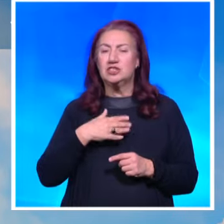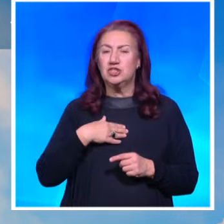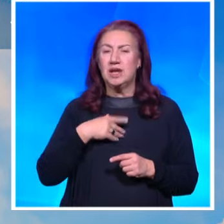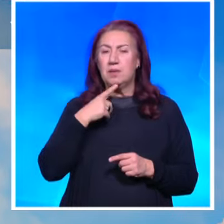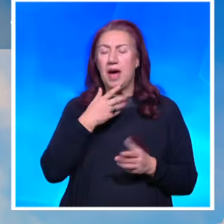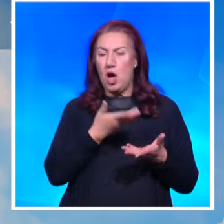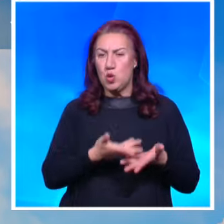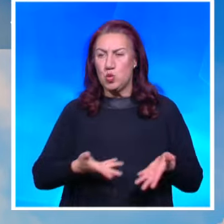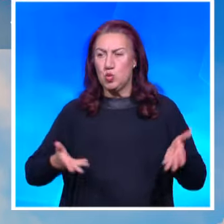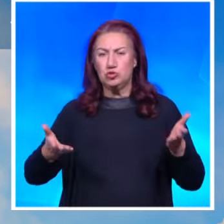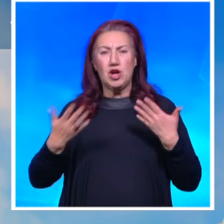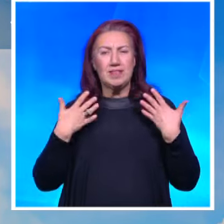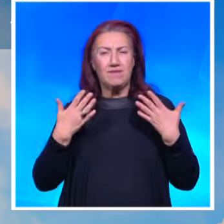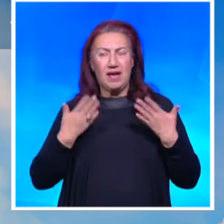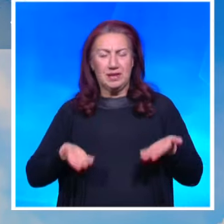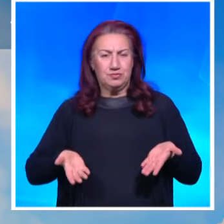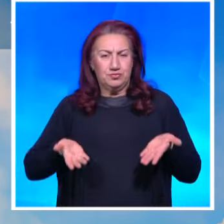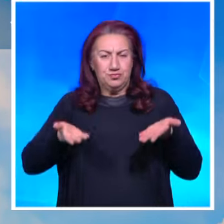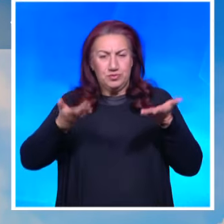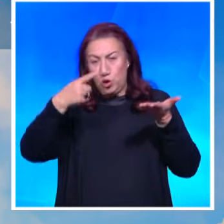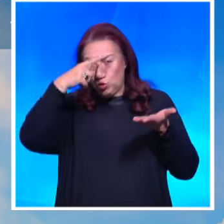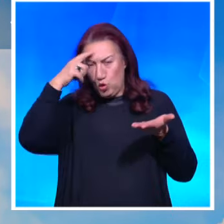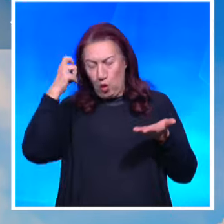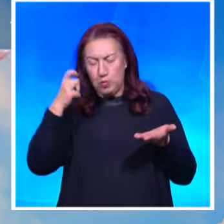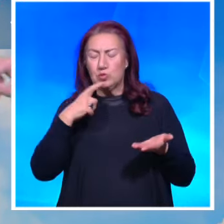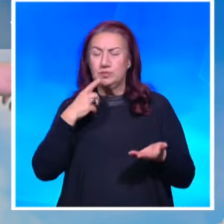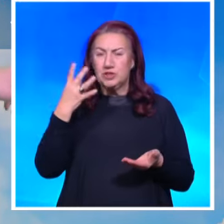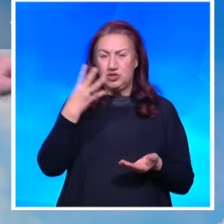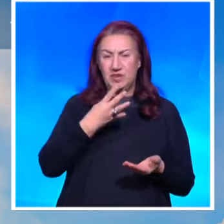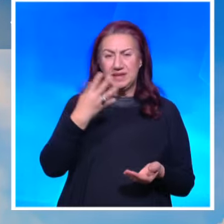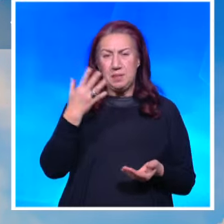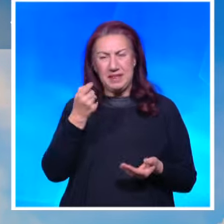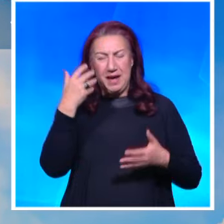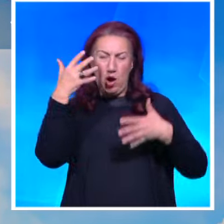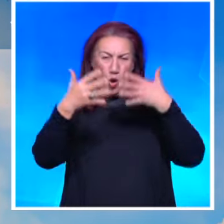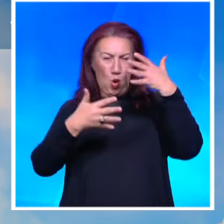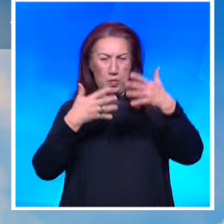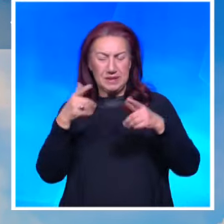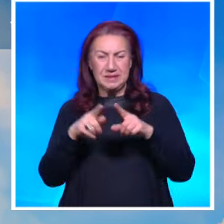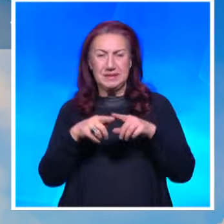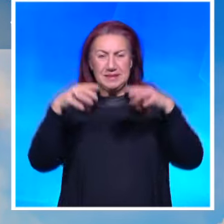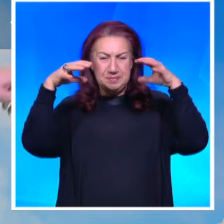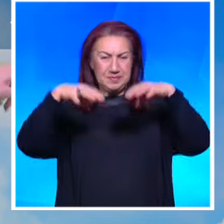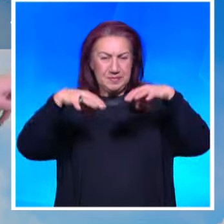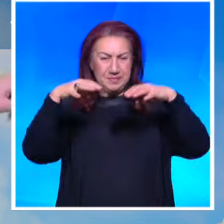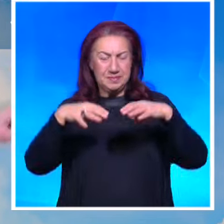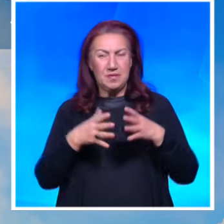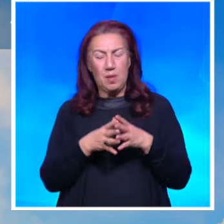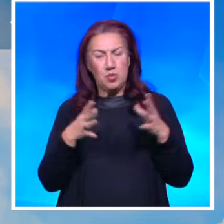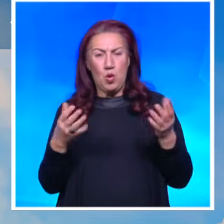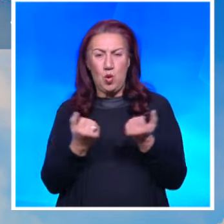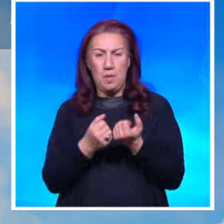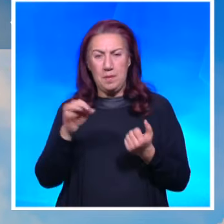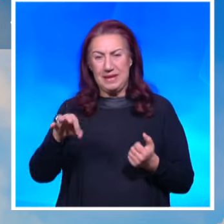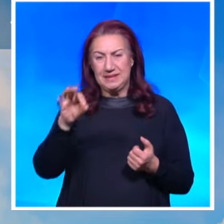сряда облачността ще намалее до предимно слънчево но в четвъртък и в петък ще бъде предимно облачно с превалявания на повече места през втория